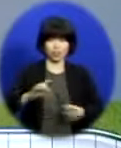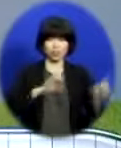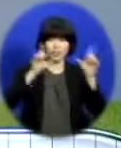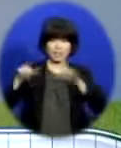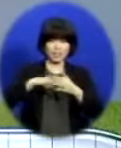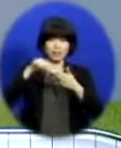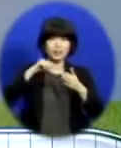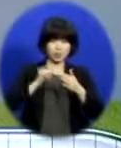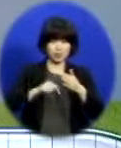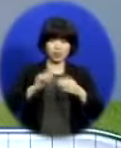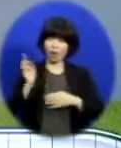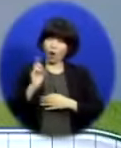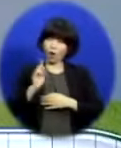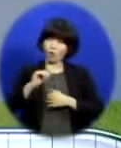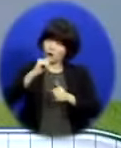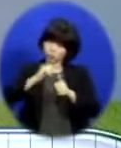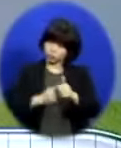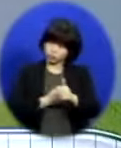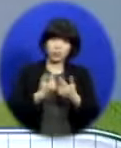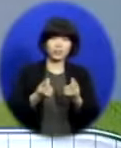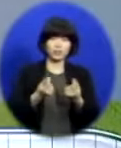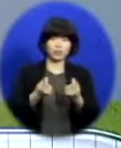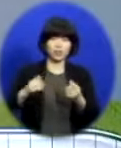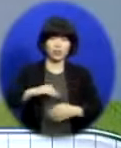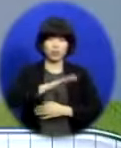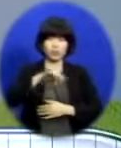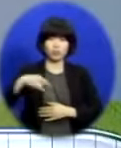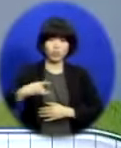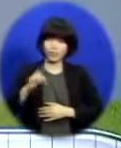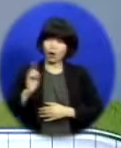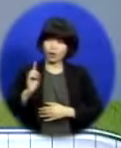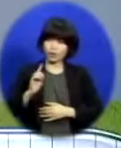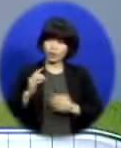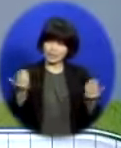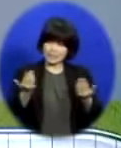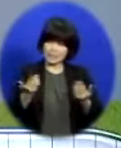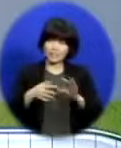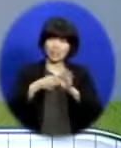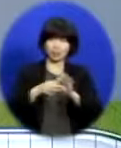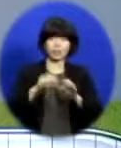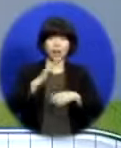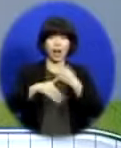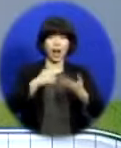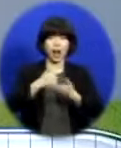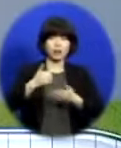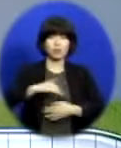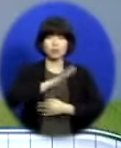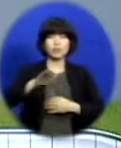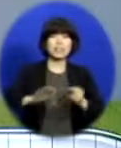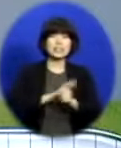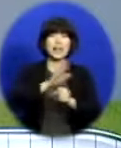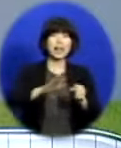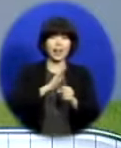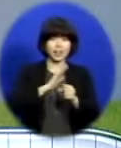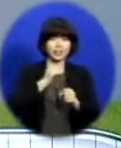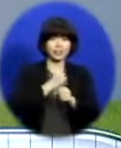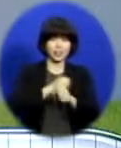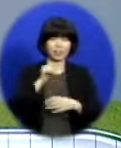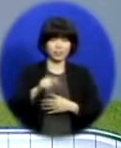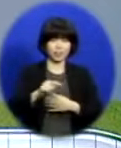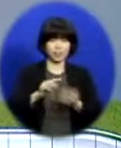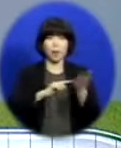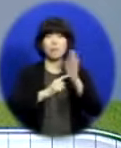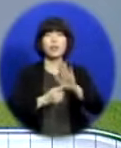속에서 어떤 우연처럼 우리에게 어떤 사건을 통하여 하나님이 우리를 사랑하신다는 것을 표현해